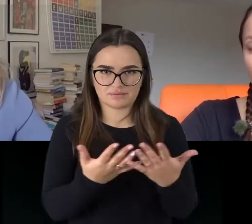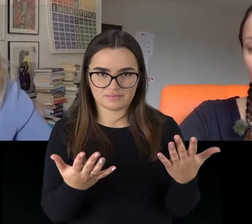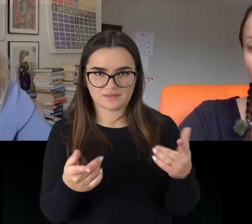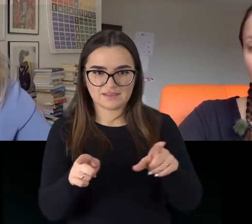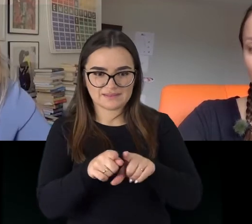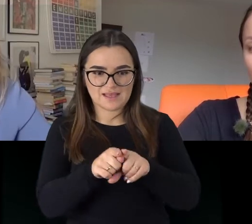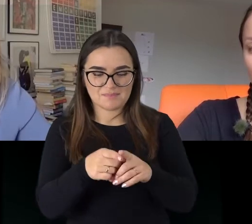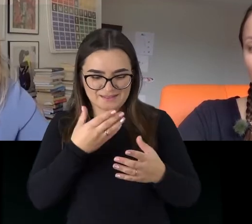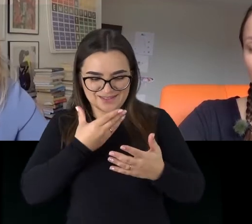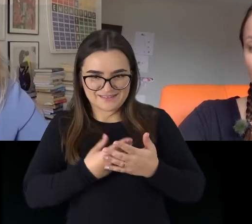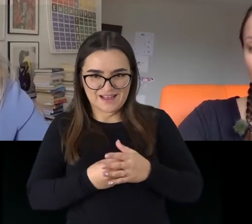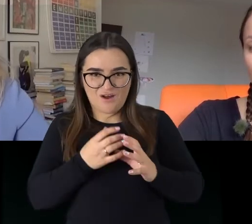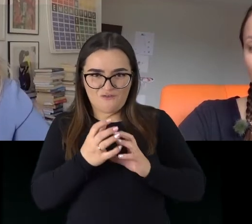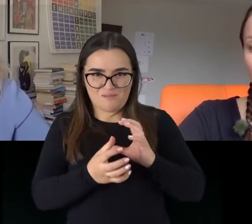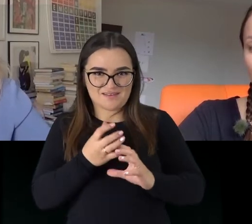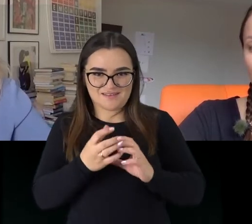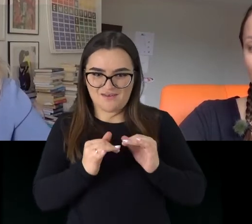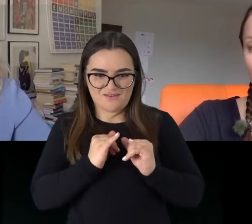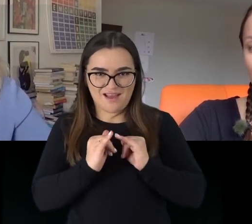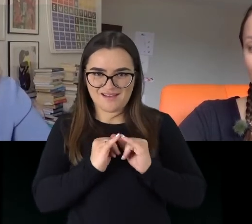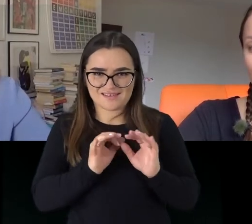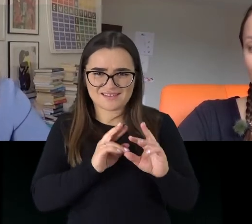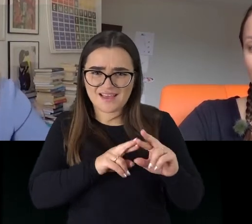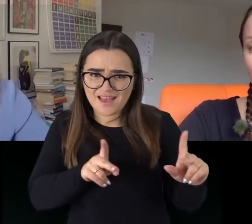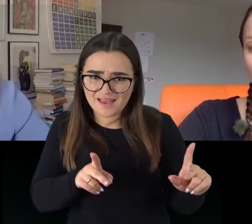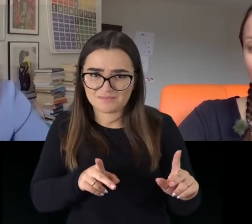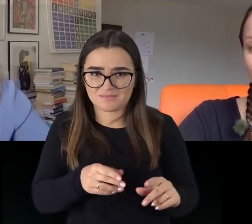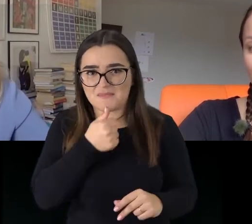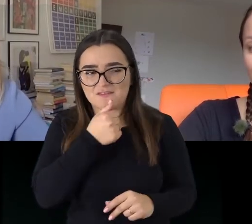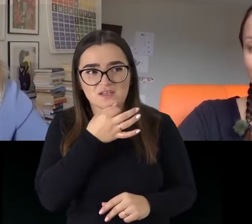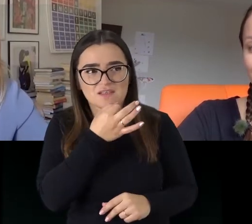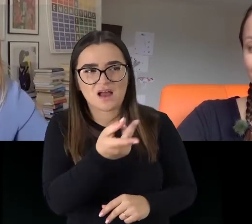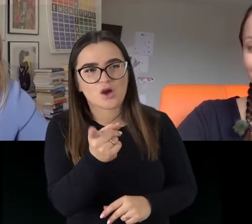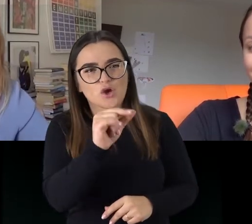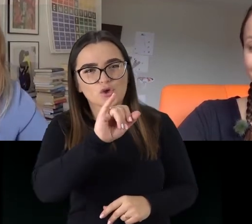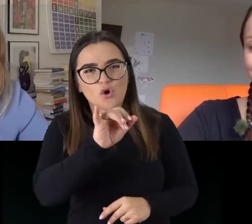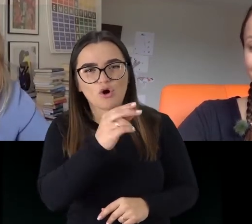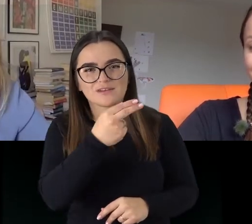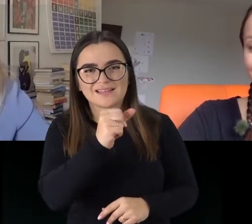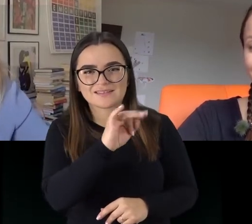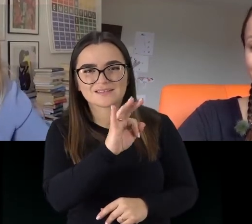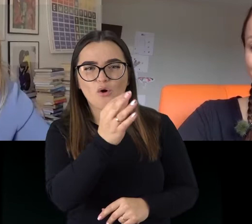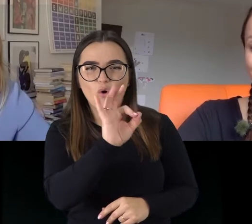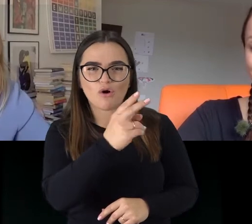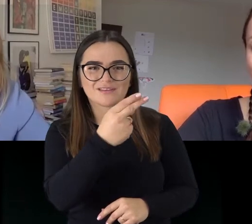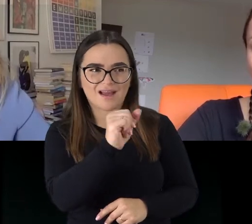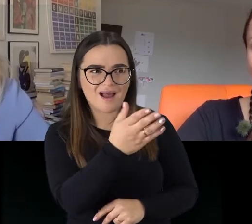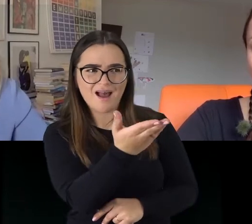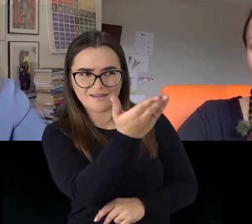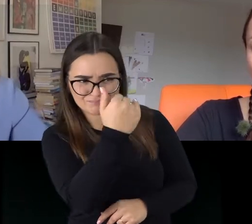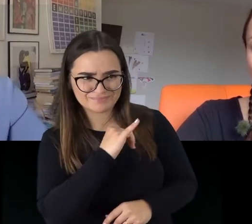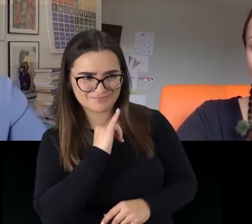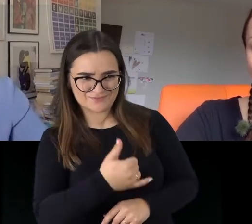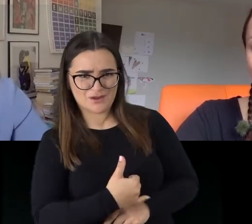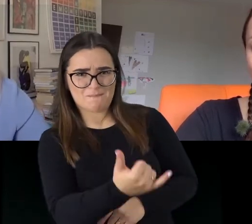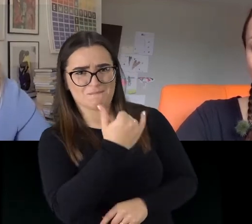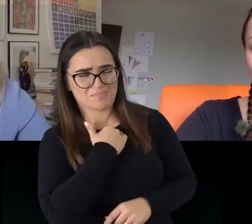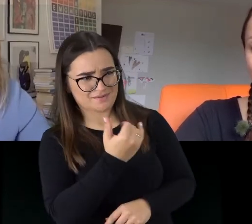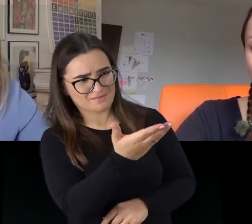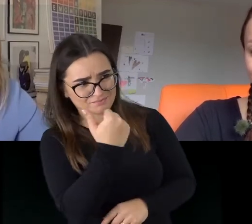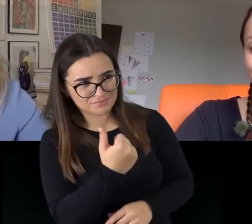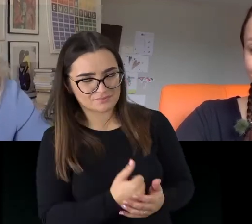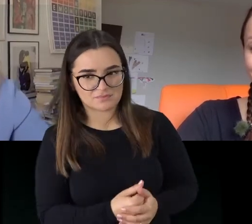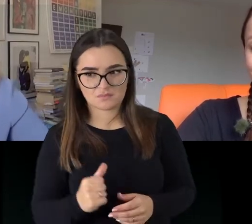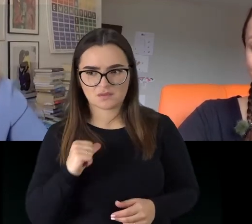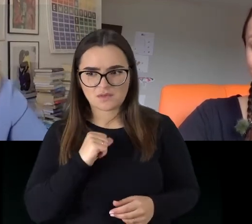savo mikropasauliuose. Mes sakom, ateik Jonai ir Ona pas mūsų svečius. Ir jie ateina, ne, ir mes tada sakom, va matai, kaip